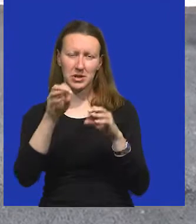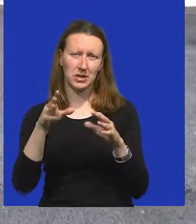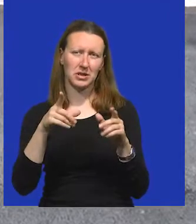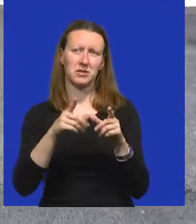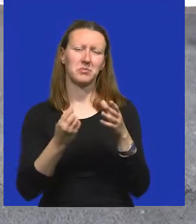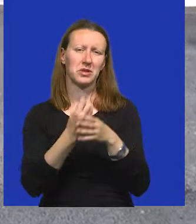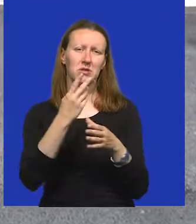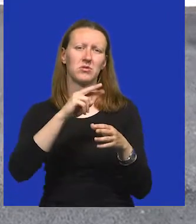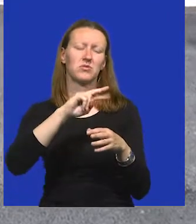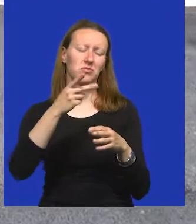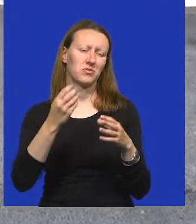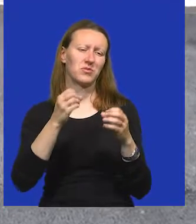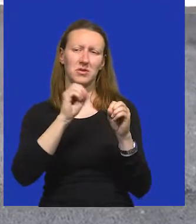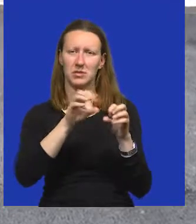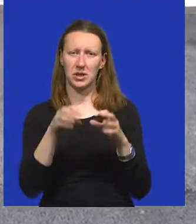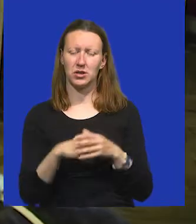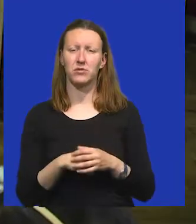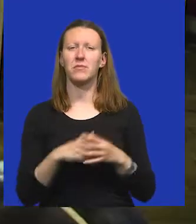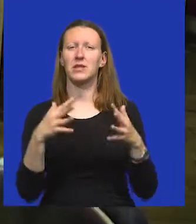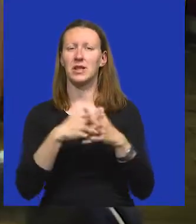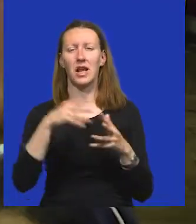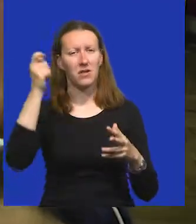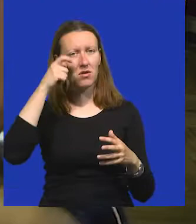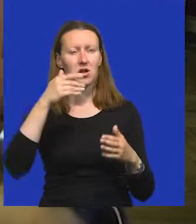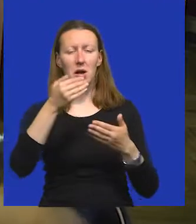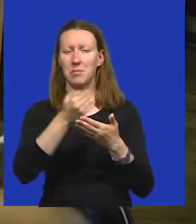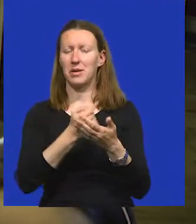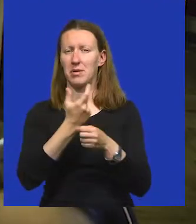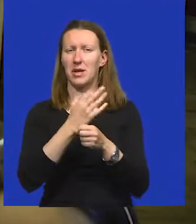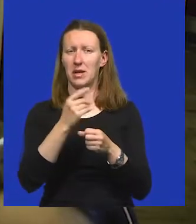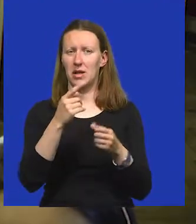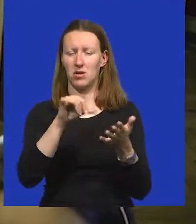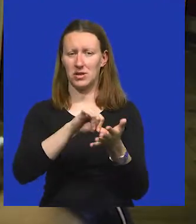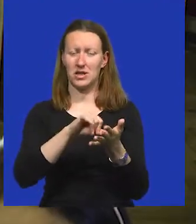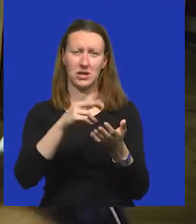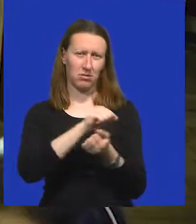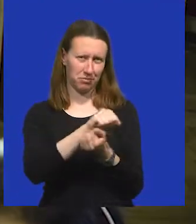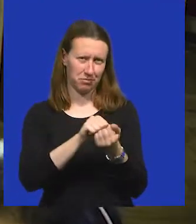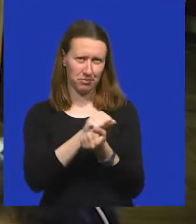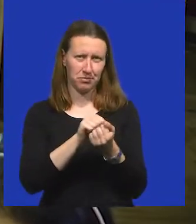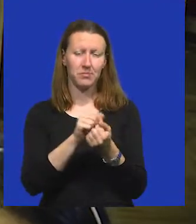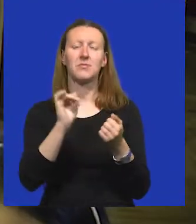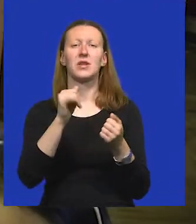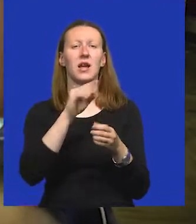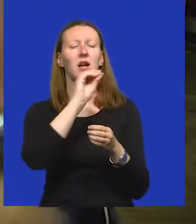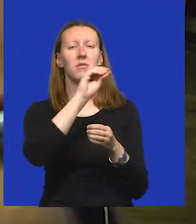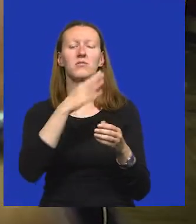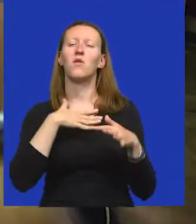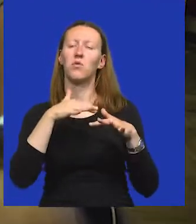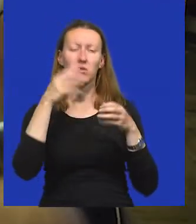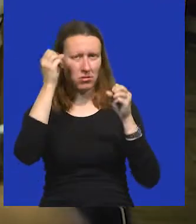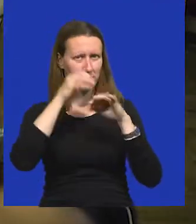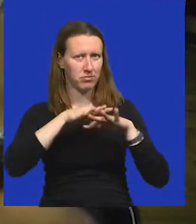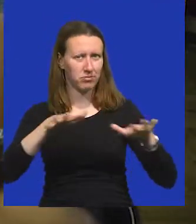nell'ambiente a creare ulteriore inquinamento. La città di Dignano, molto prima della creazione del centro di riciclaggio, si è rivolta ai